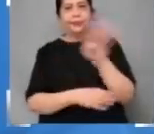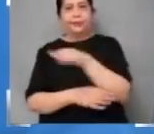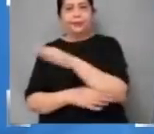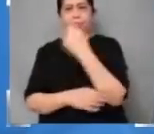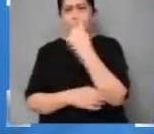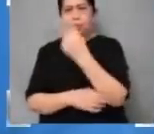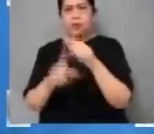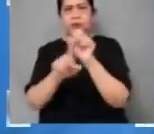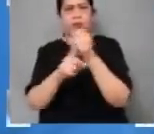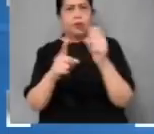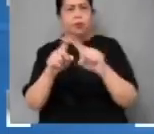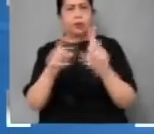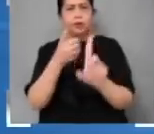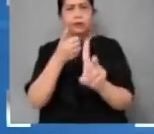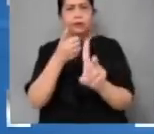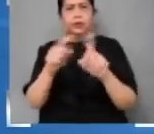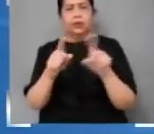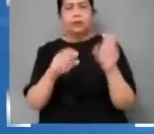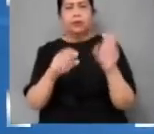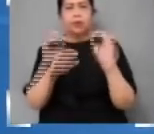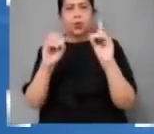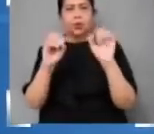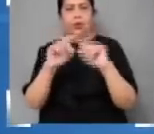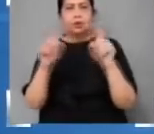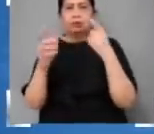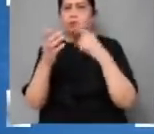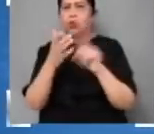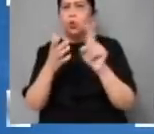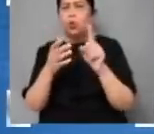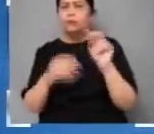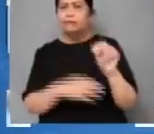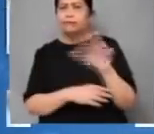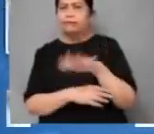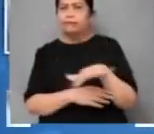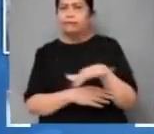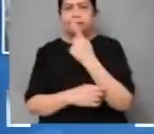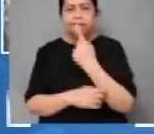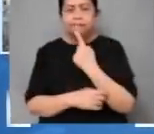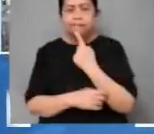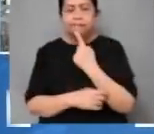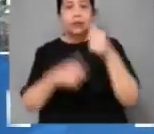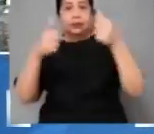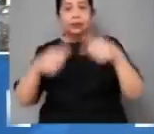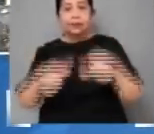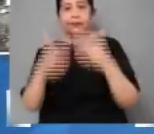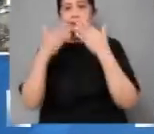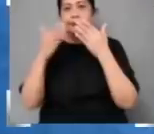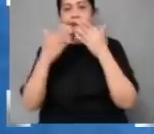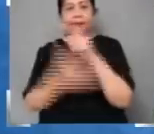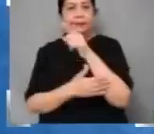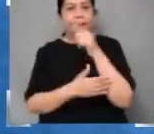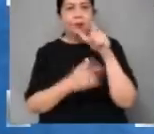kalagayan ng mga biktima ng bagyong Odette at alamin ang kanilang mga pangangailangan. Sa social media, nagpasalamat si Robredo sa mga